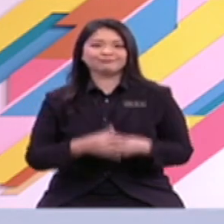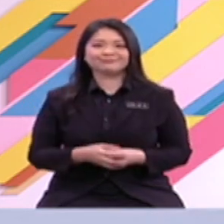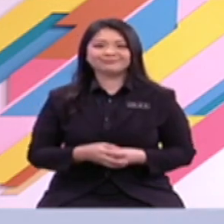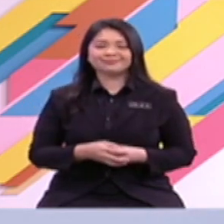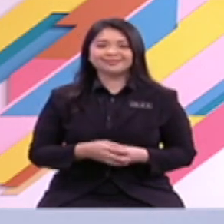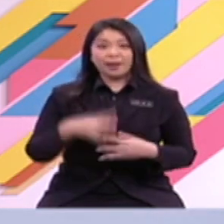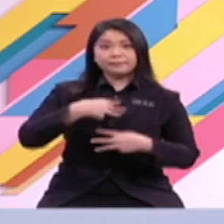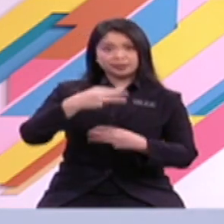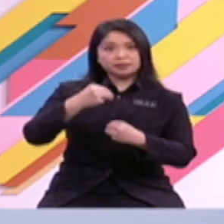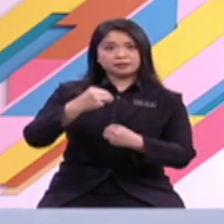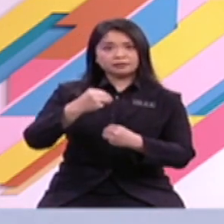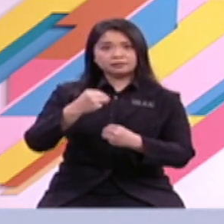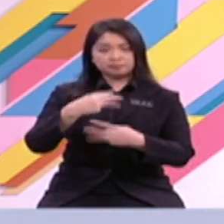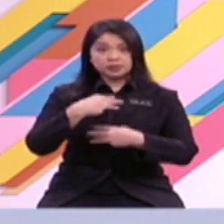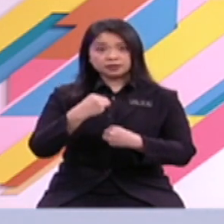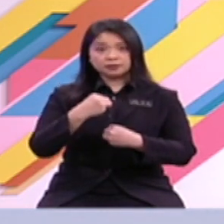juga